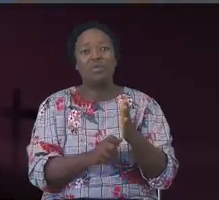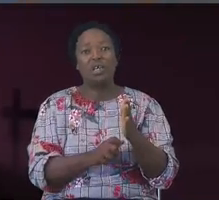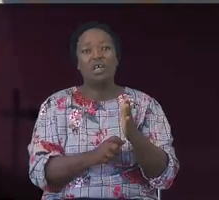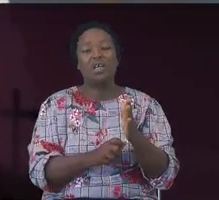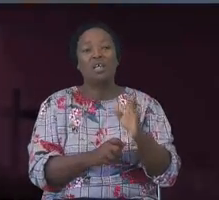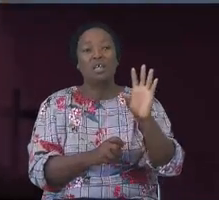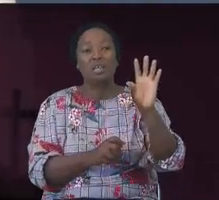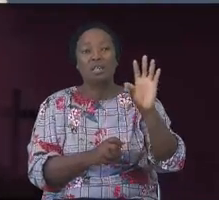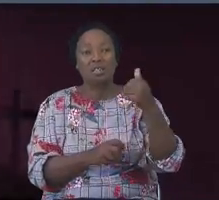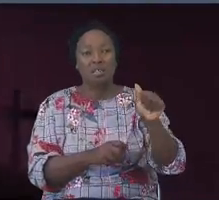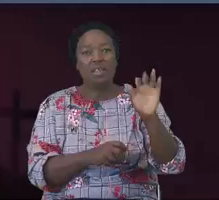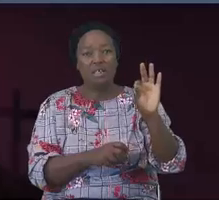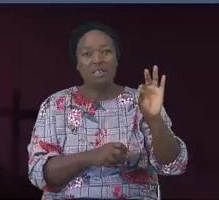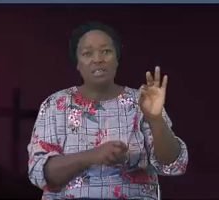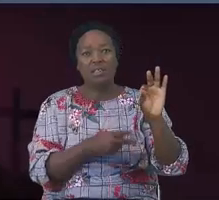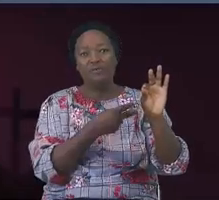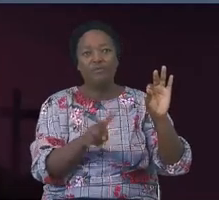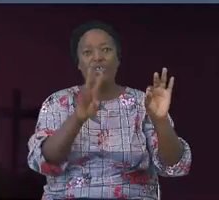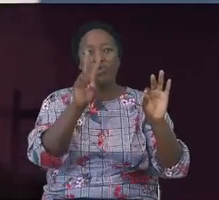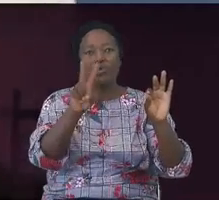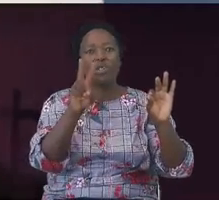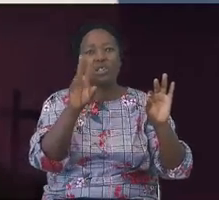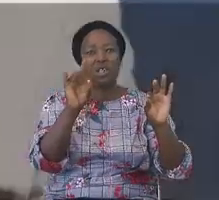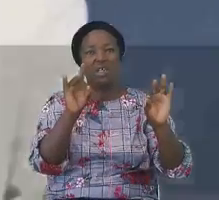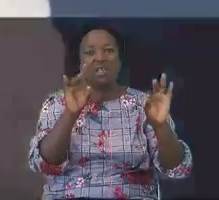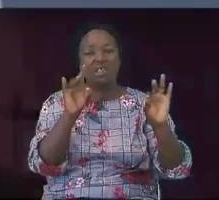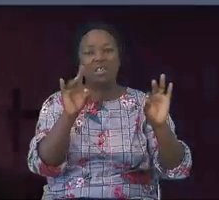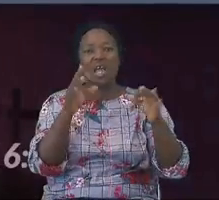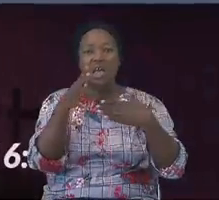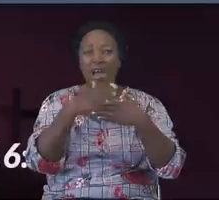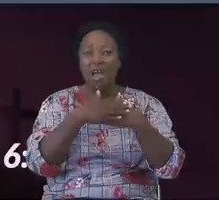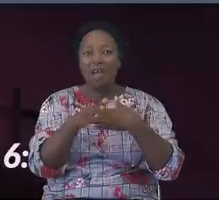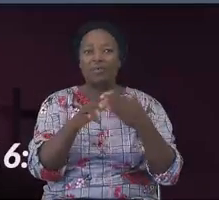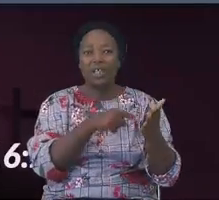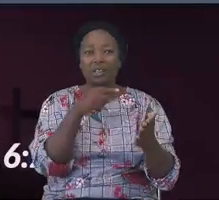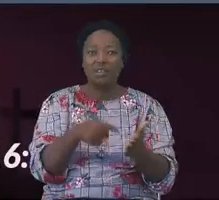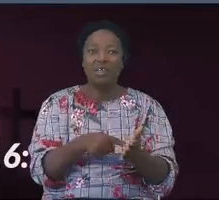éternelle. En Jean 19,